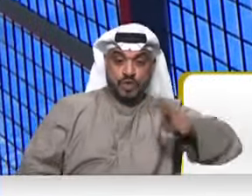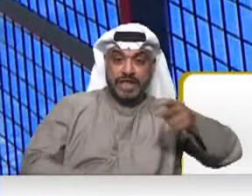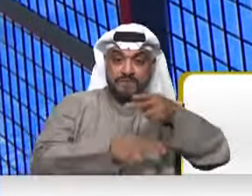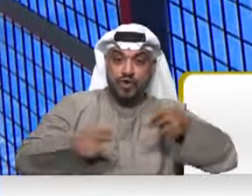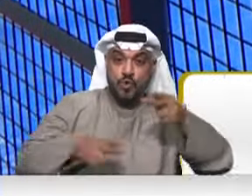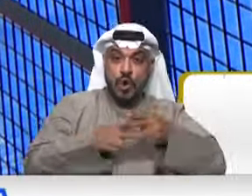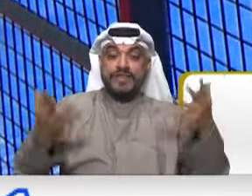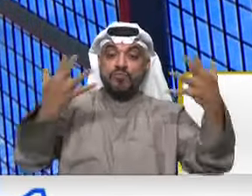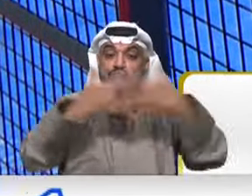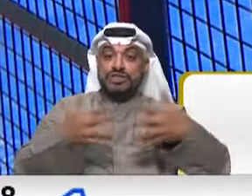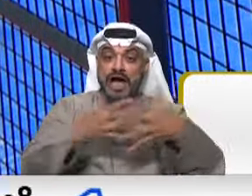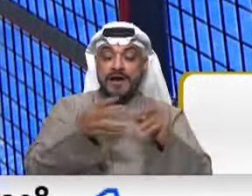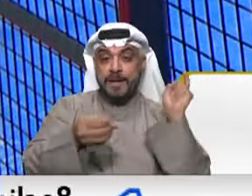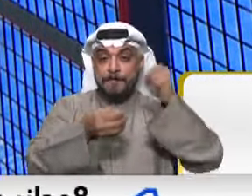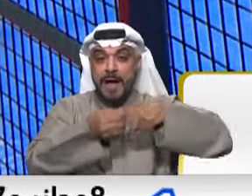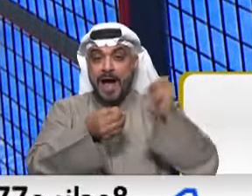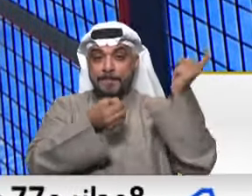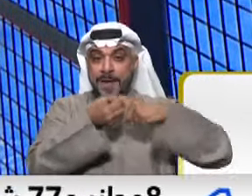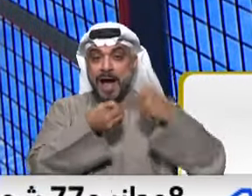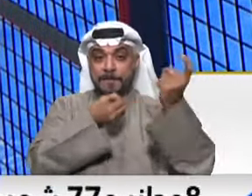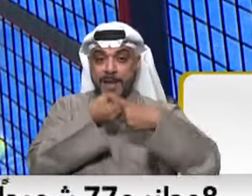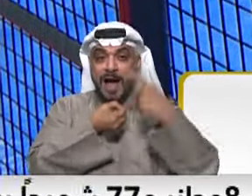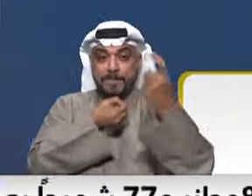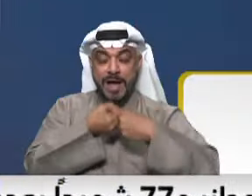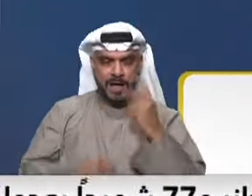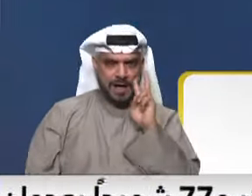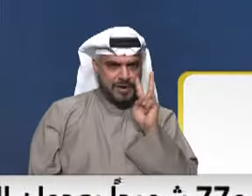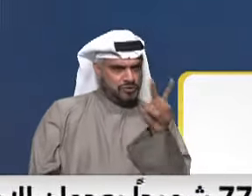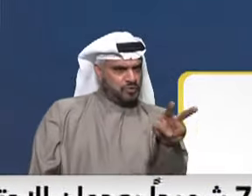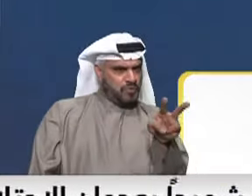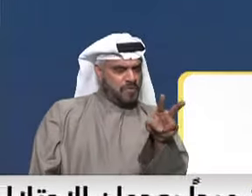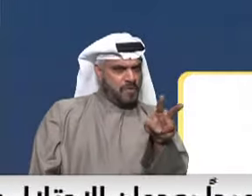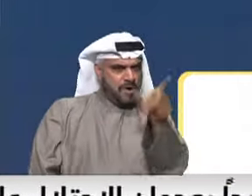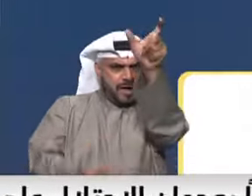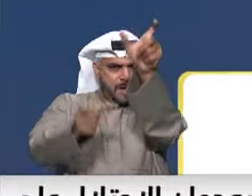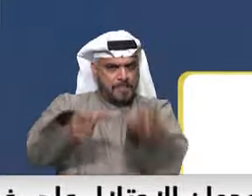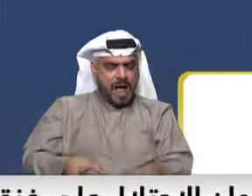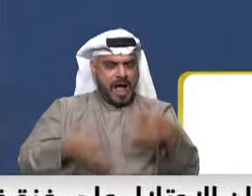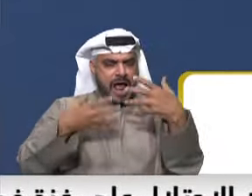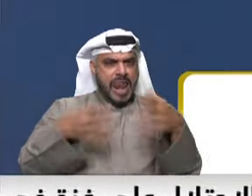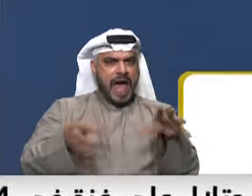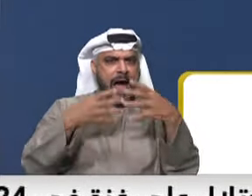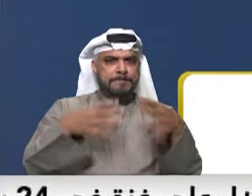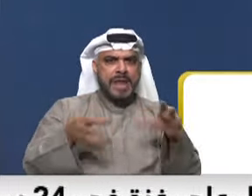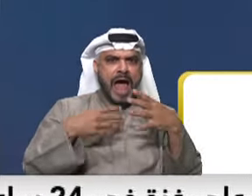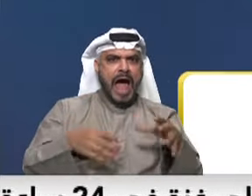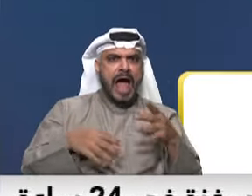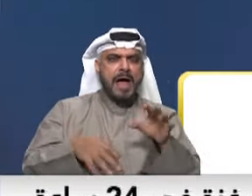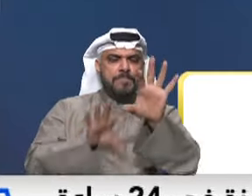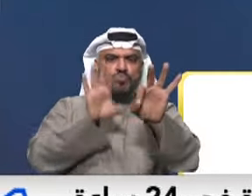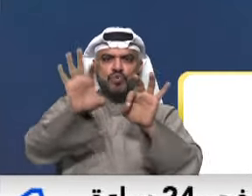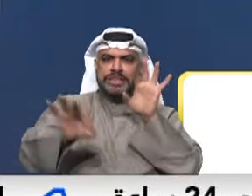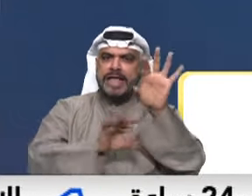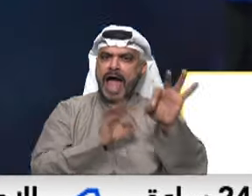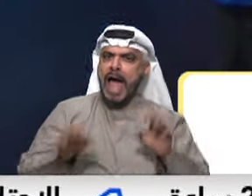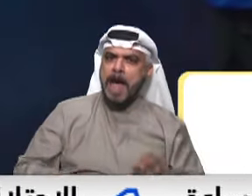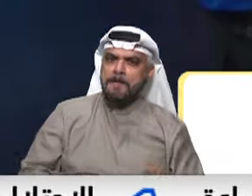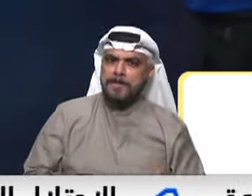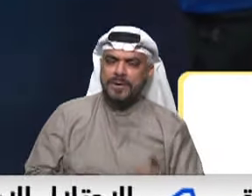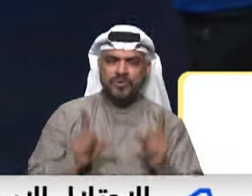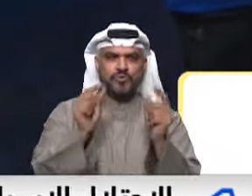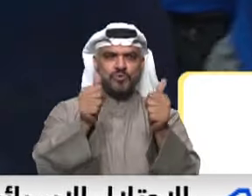في أغلبية البنوك لاعبين منتخب لاعبين نوادي قاعد يلعبون مع